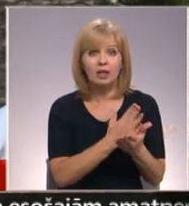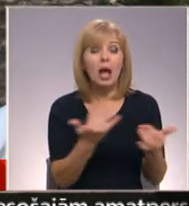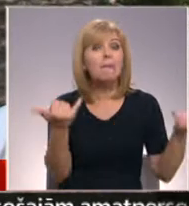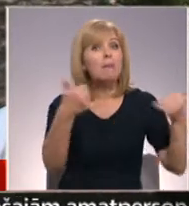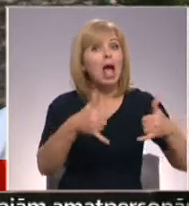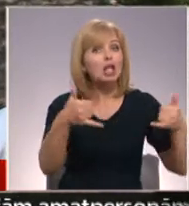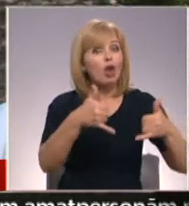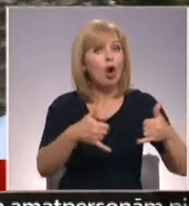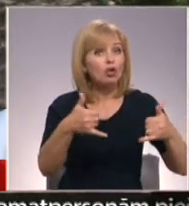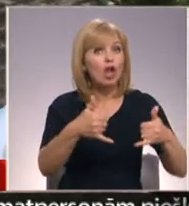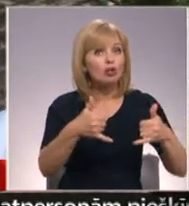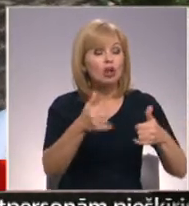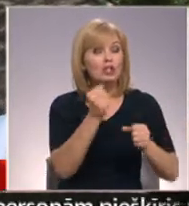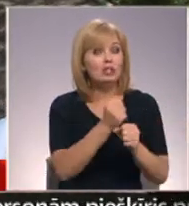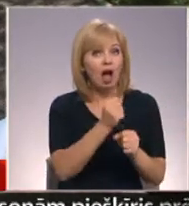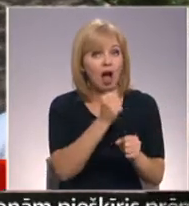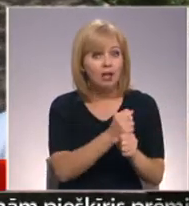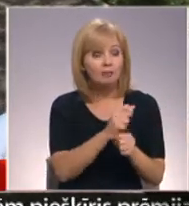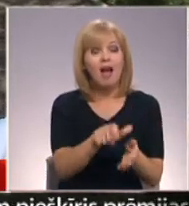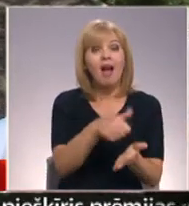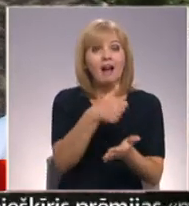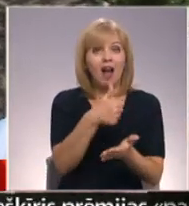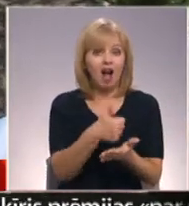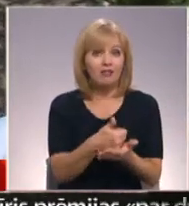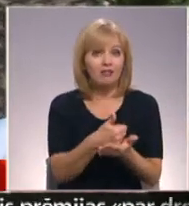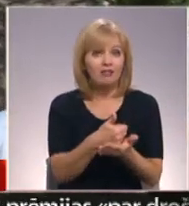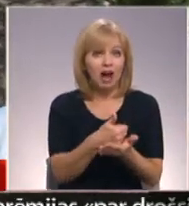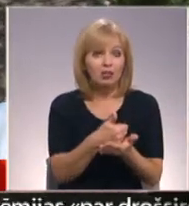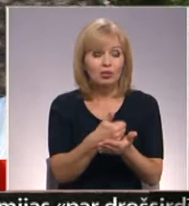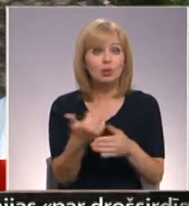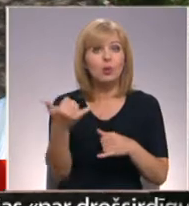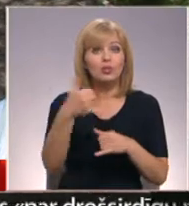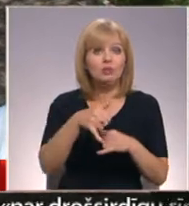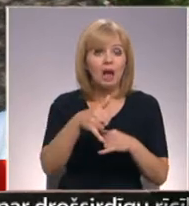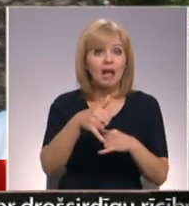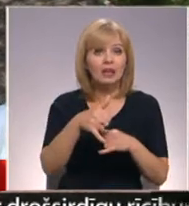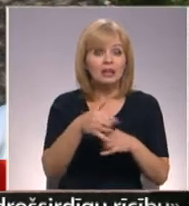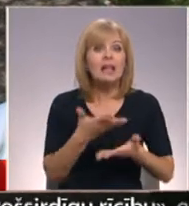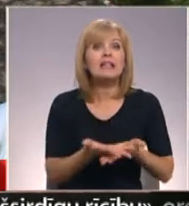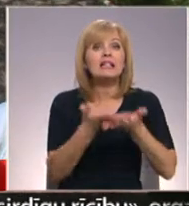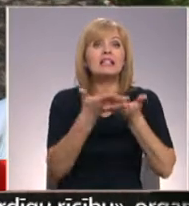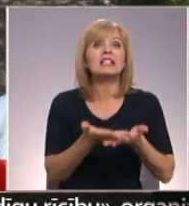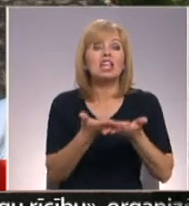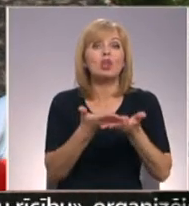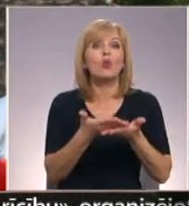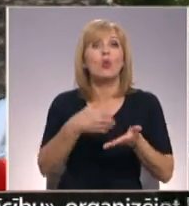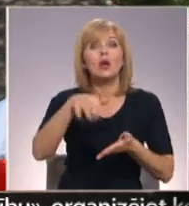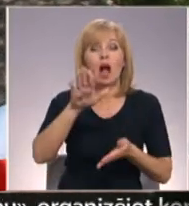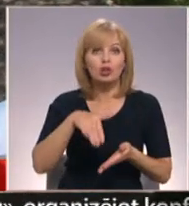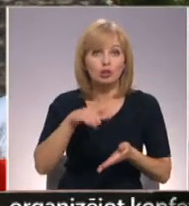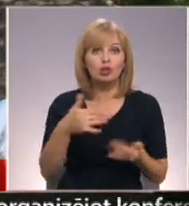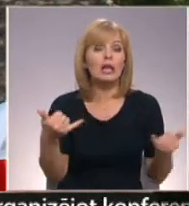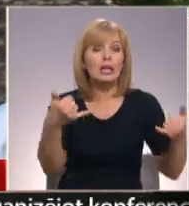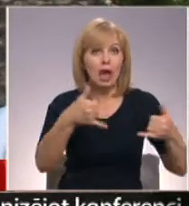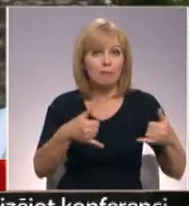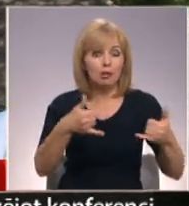betonēšanas darbi. Galvenie darbi ir plātnes uzbetonēšana un sīju krāsošana. Pašlaik iebetonē